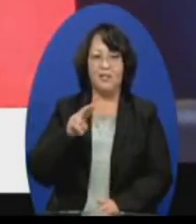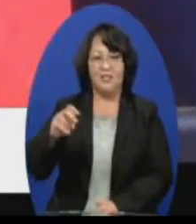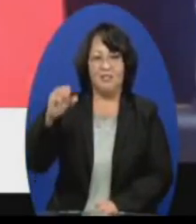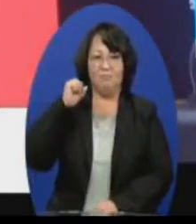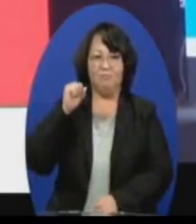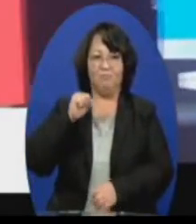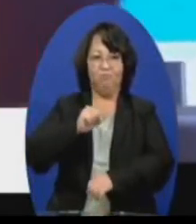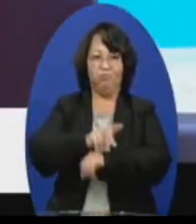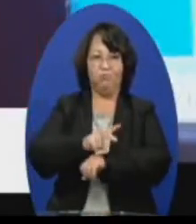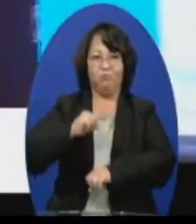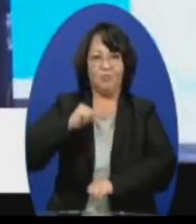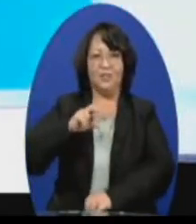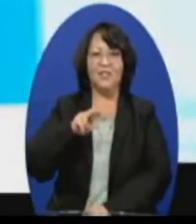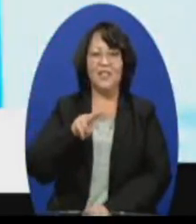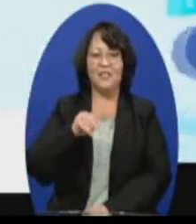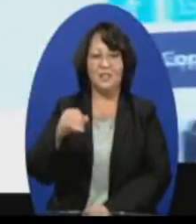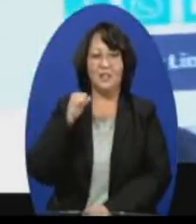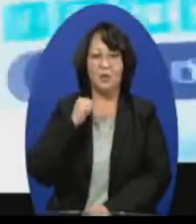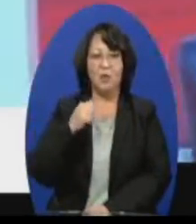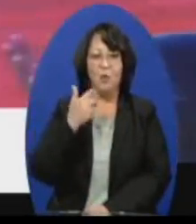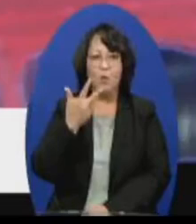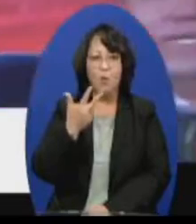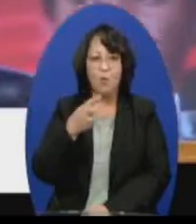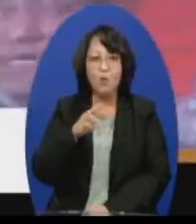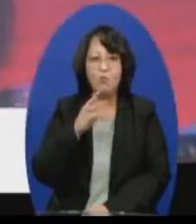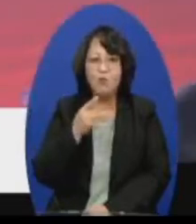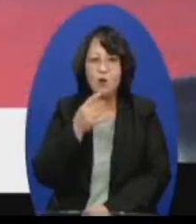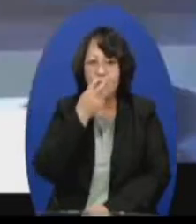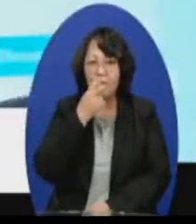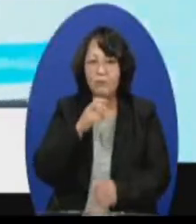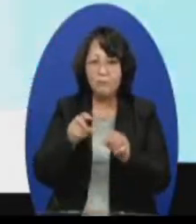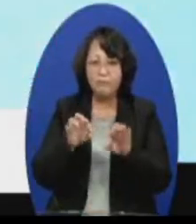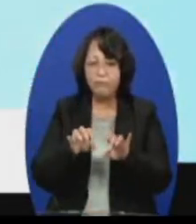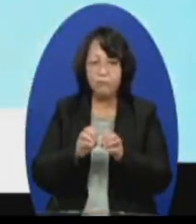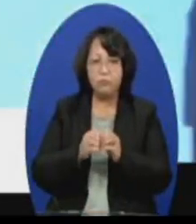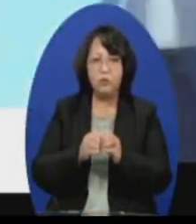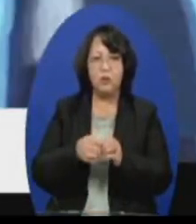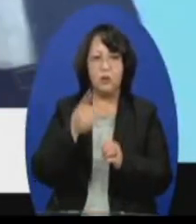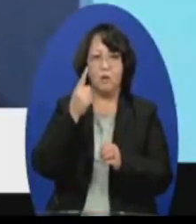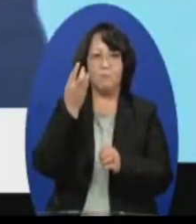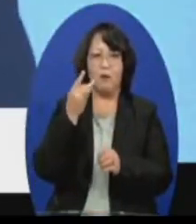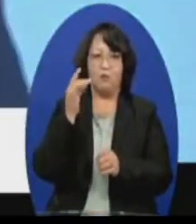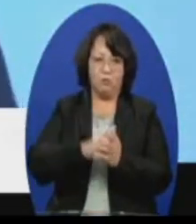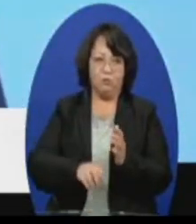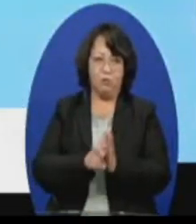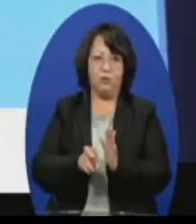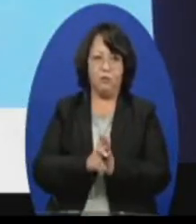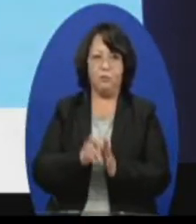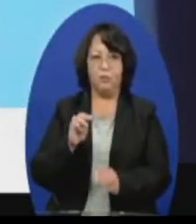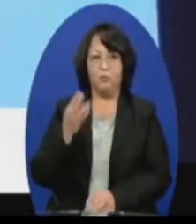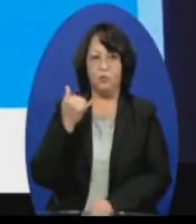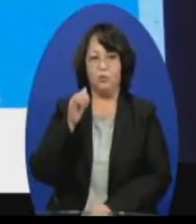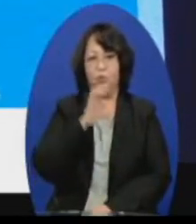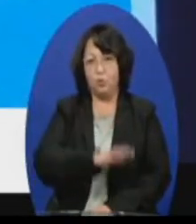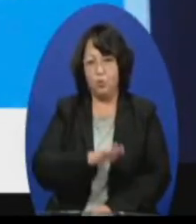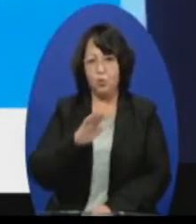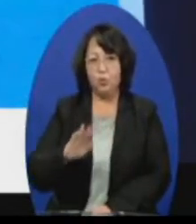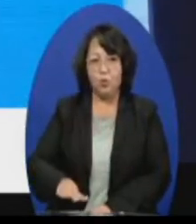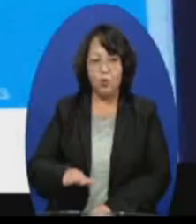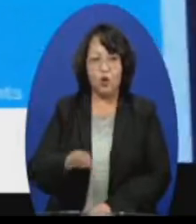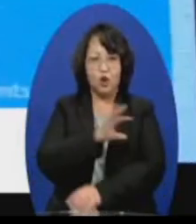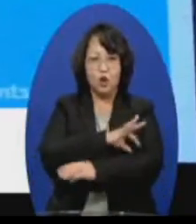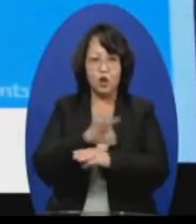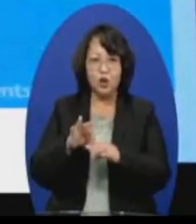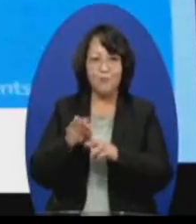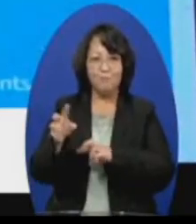бүрэн боломжтой. Тэр үтгээр 3 мөр маш гоё санаа өөрөө нэгдүгээр байранд орох бүрэн боломжтой. Тийм учраас хүүхдүүд